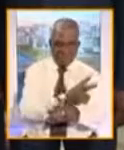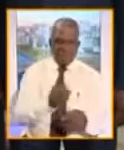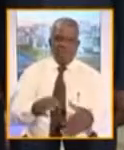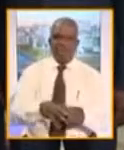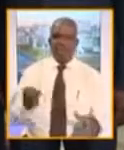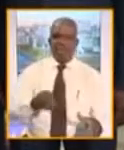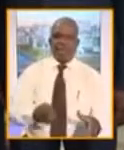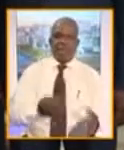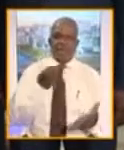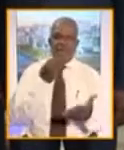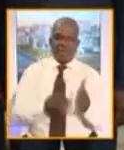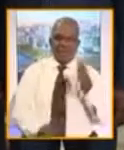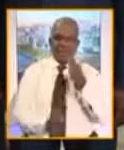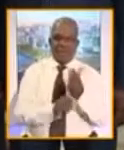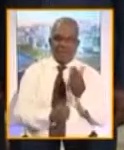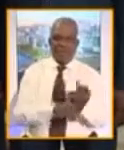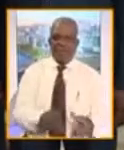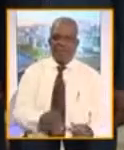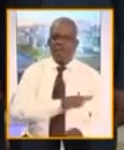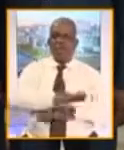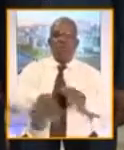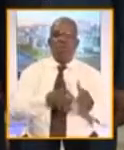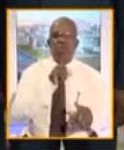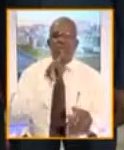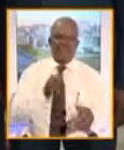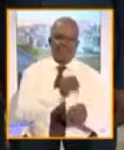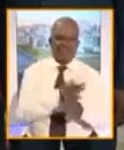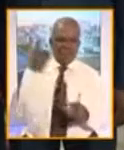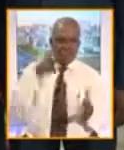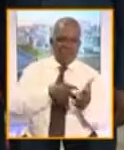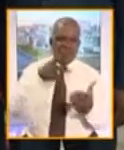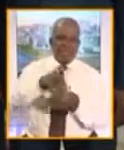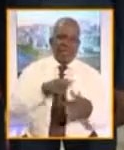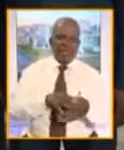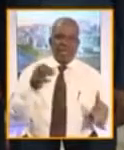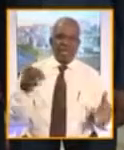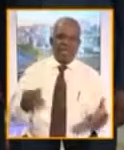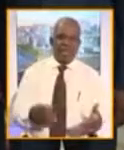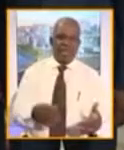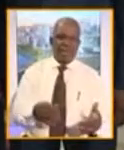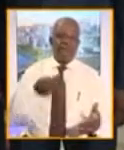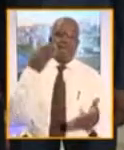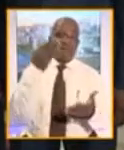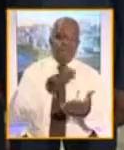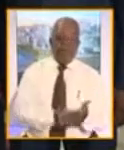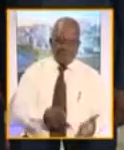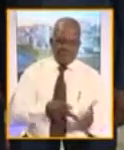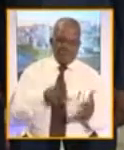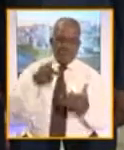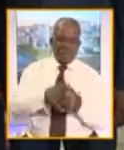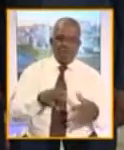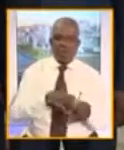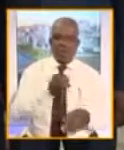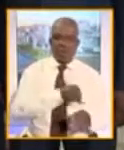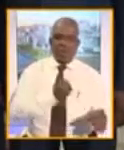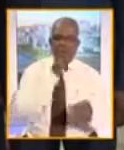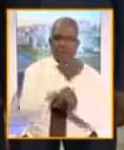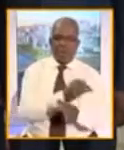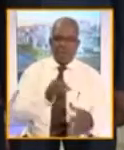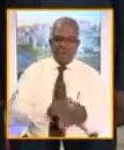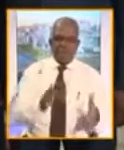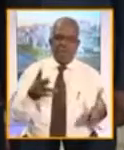tout en créant de l'espace nécessaire pour financer le programme d'investissement du Plan national de